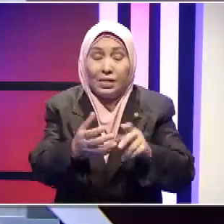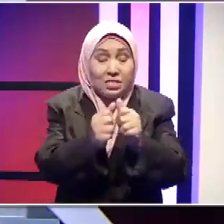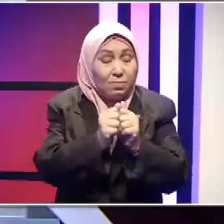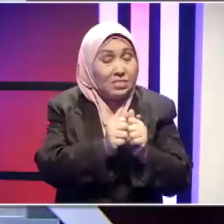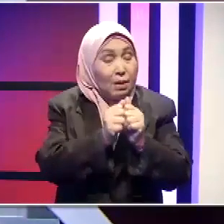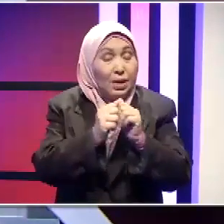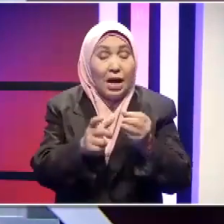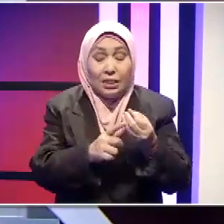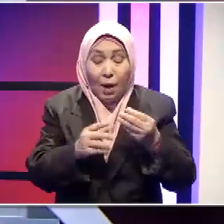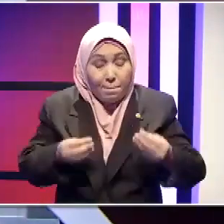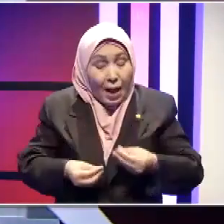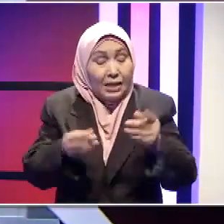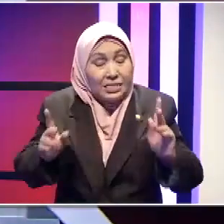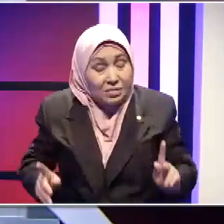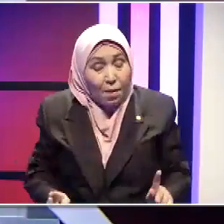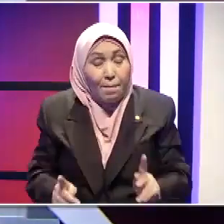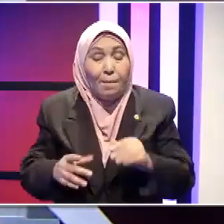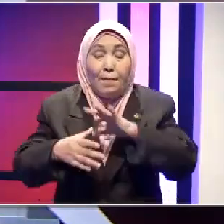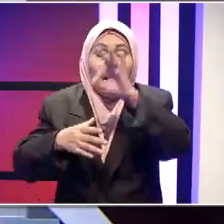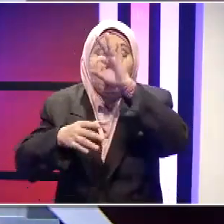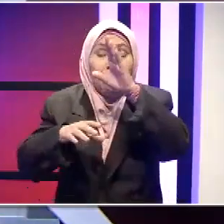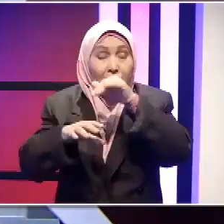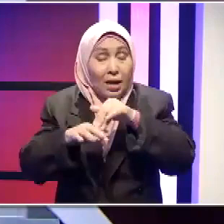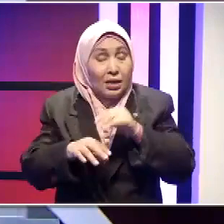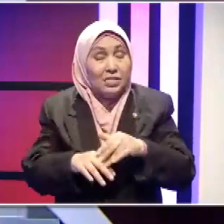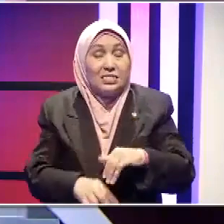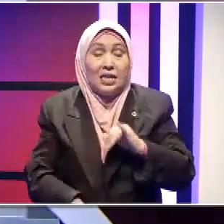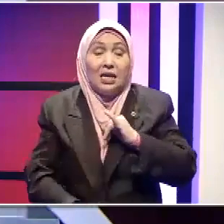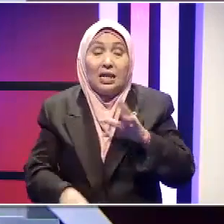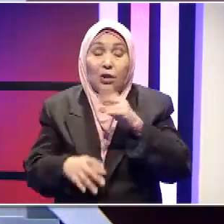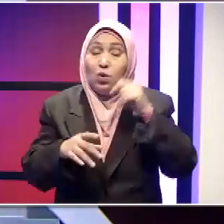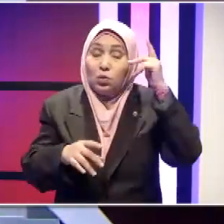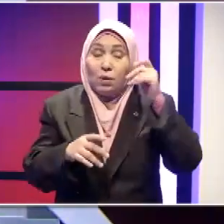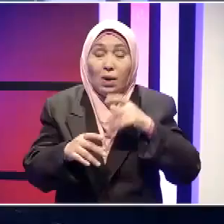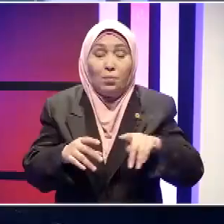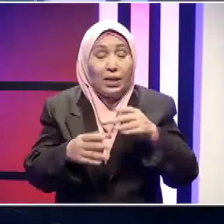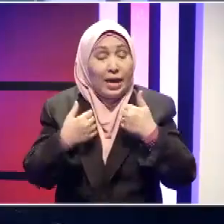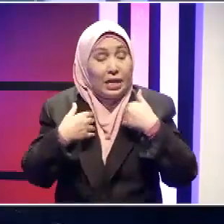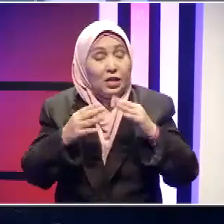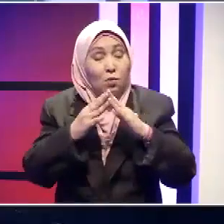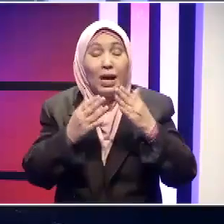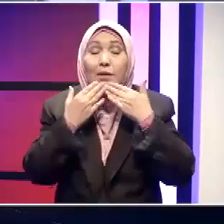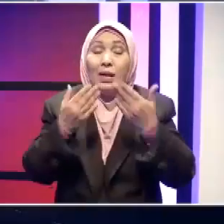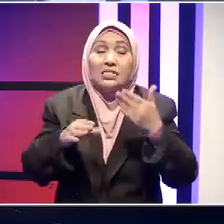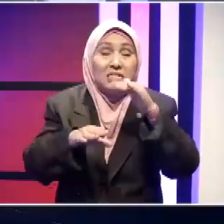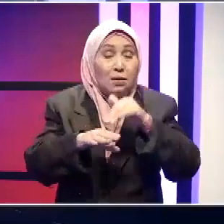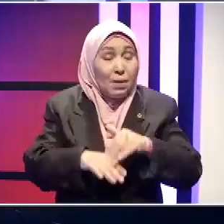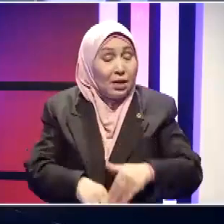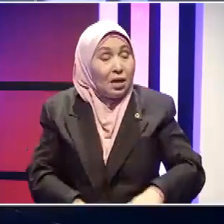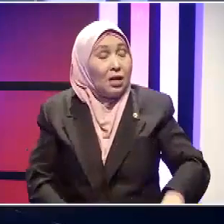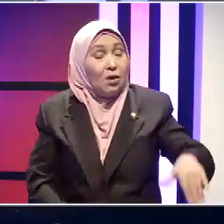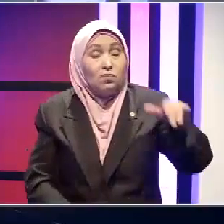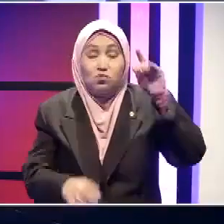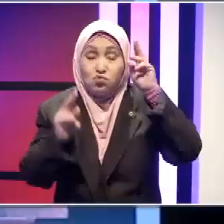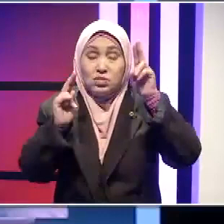agak memberi semangat kepada saya ketentuan yang berada di rumah semoga Tarmizi ke-100 evagrow Subhanallah tonton apa puasa